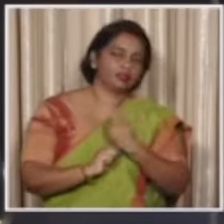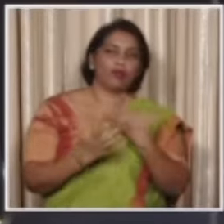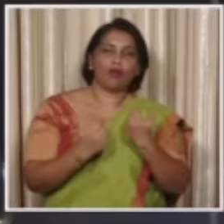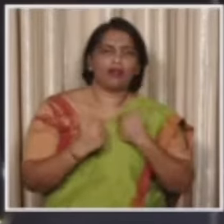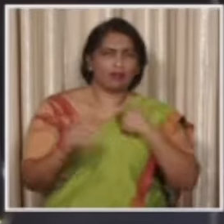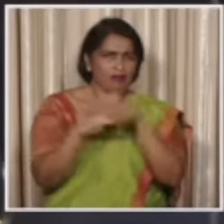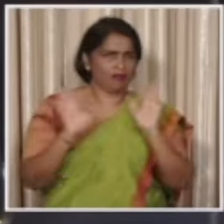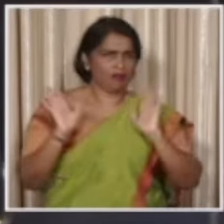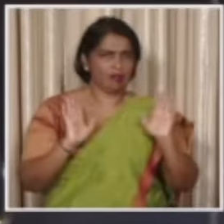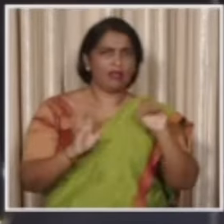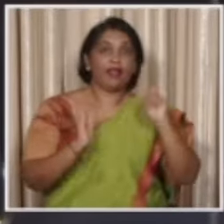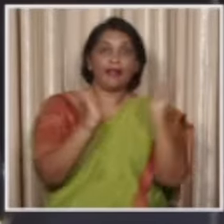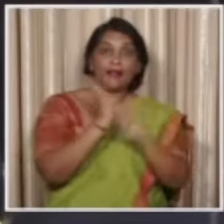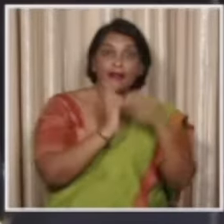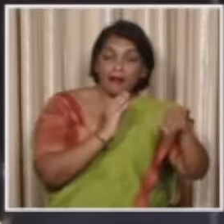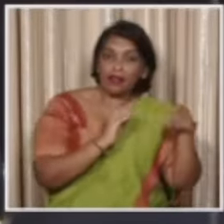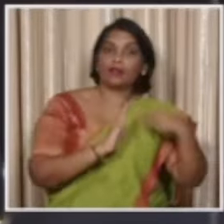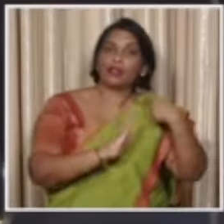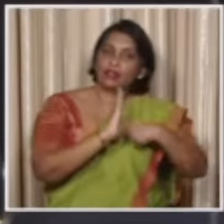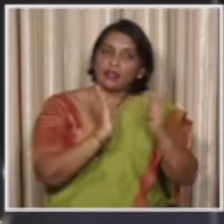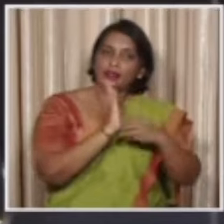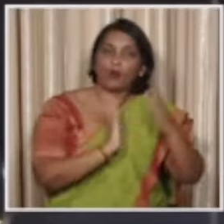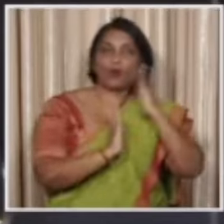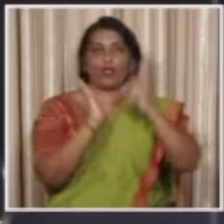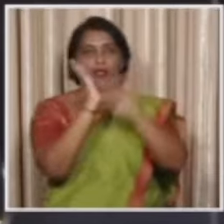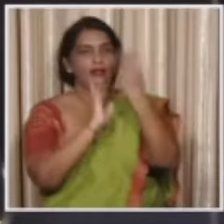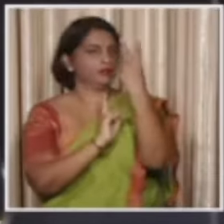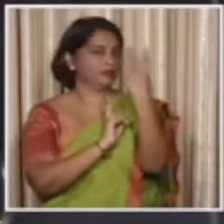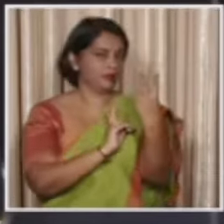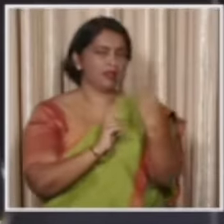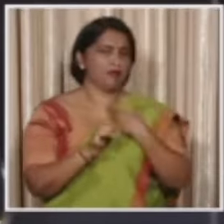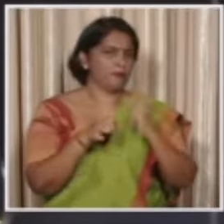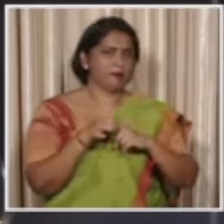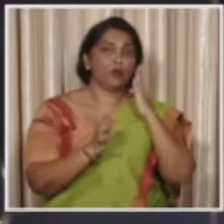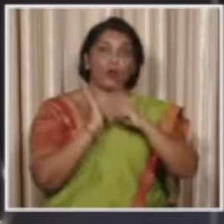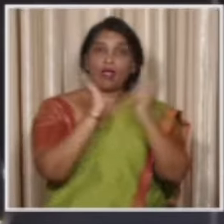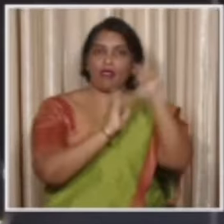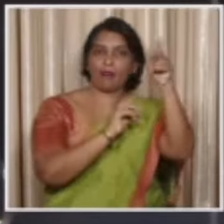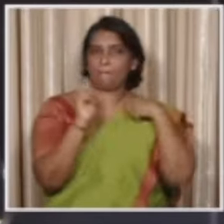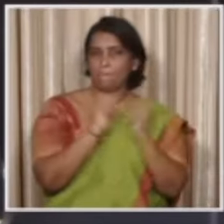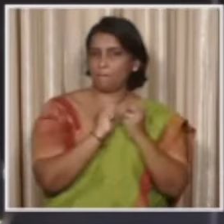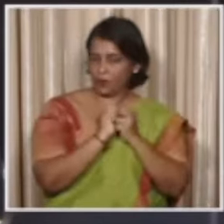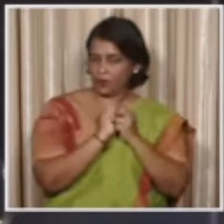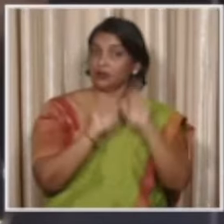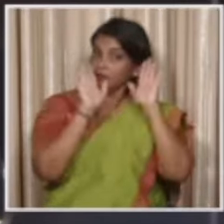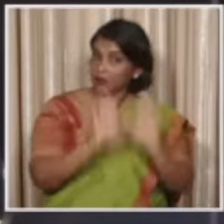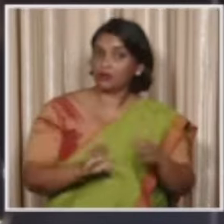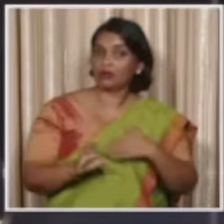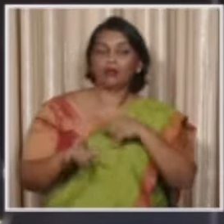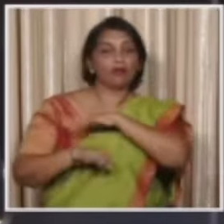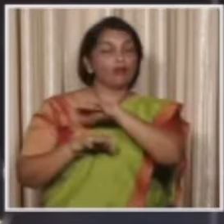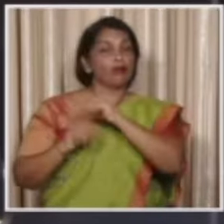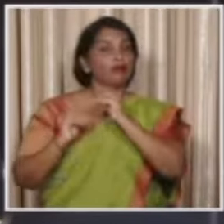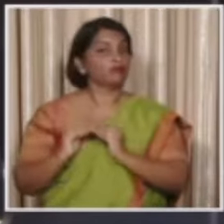නැත්තේ ණය කිව්වහම දේශීය ණය විදේශීය ණය අපේ ප්‍රශ්න තියෙන විදේශීය ණයවල එහෙමනම් growth is